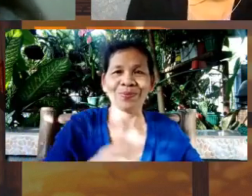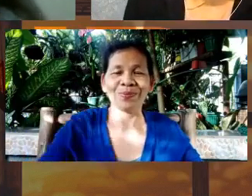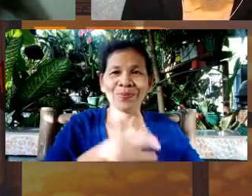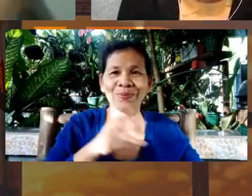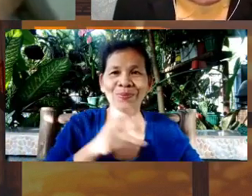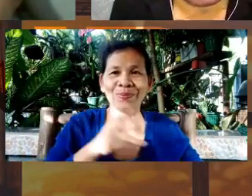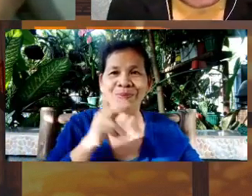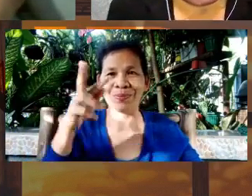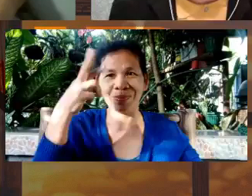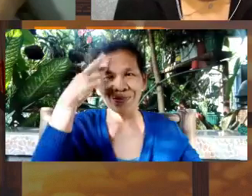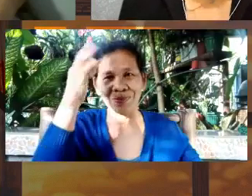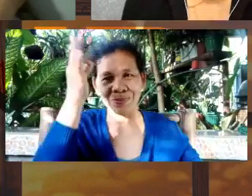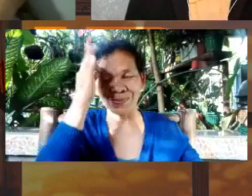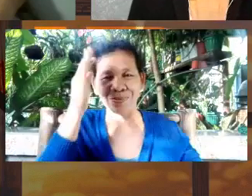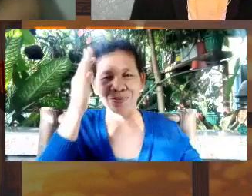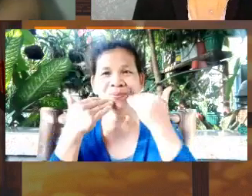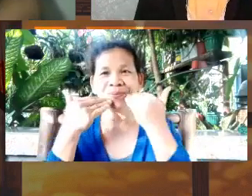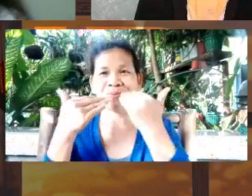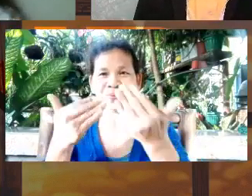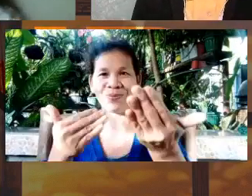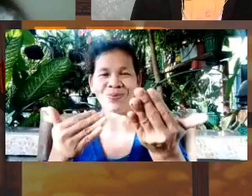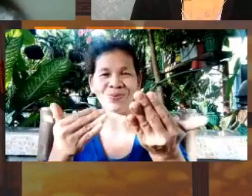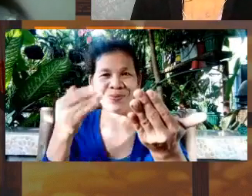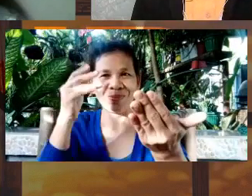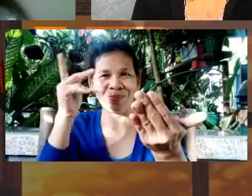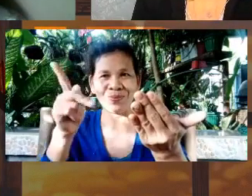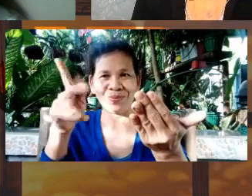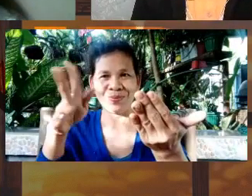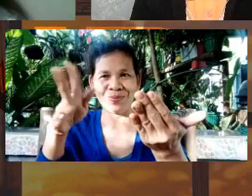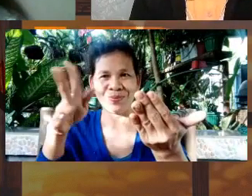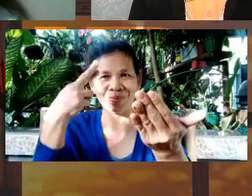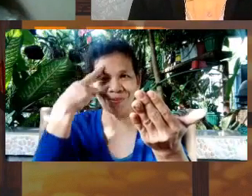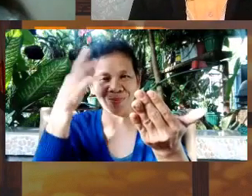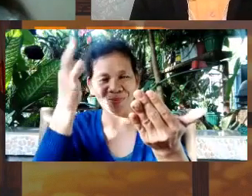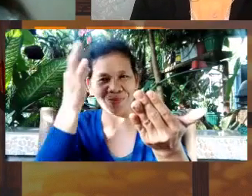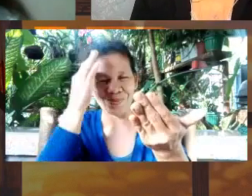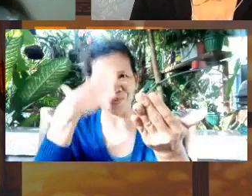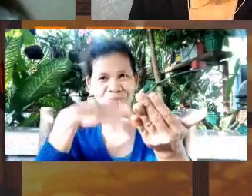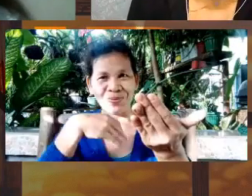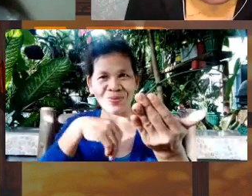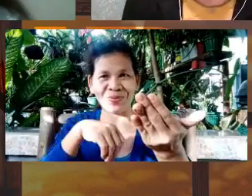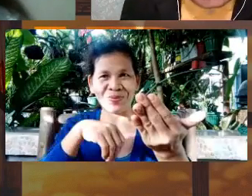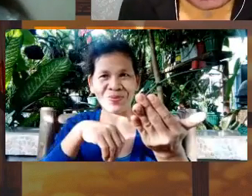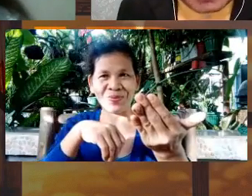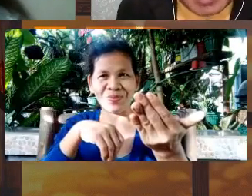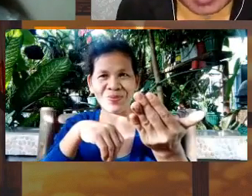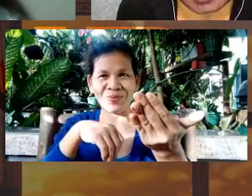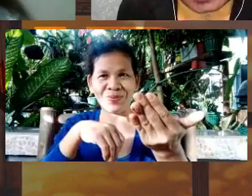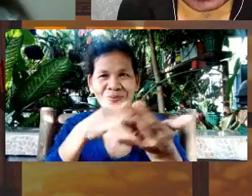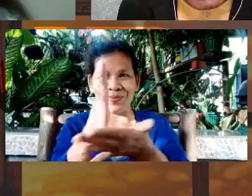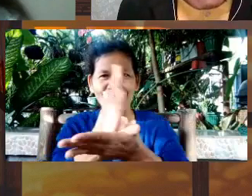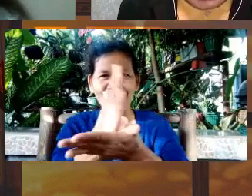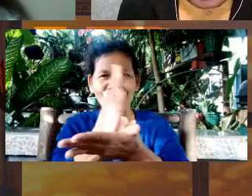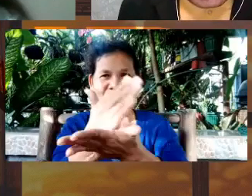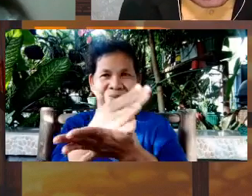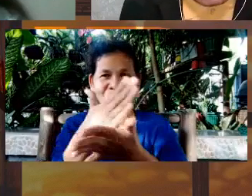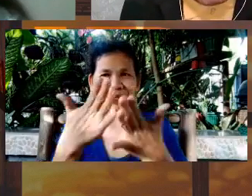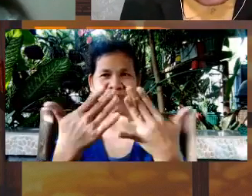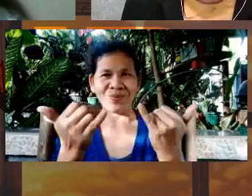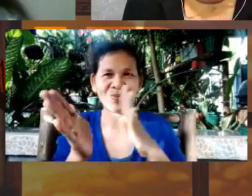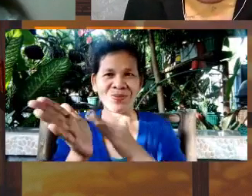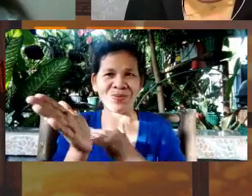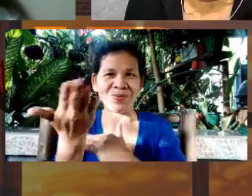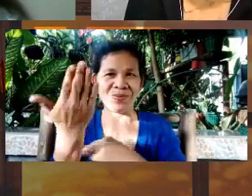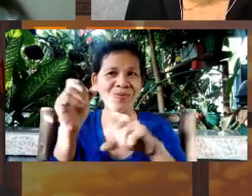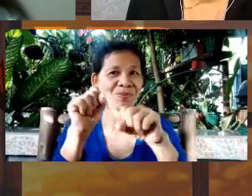Okay, maraming salamat sa iyo, Pastor Jubi, sa iyong magandang ibinahagi sa umagang ito upang lalo